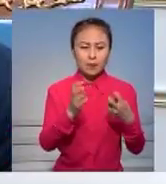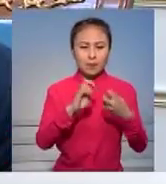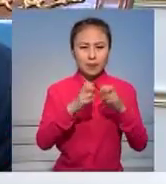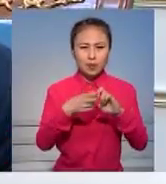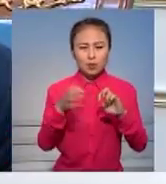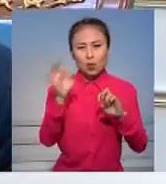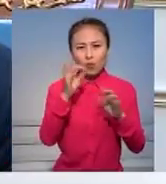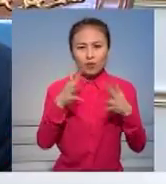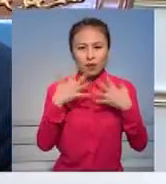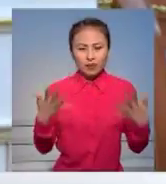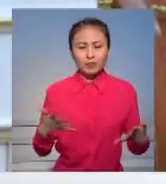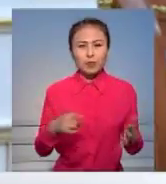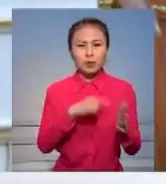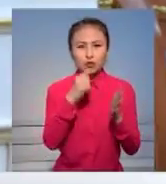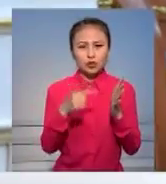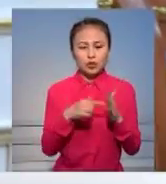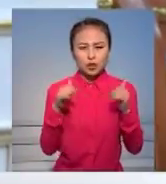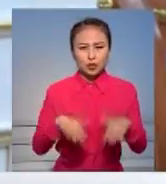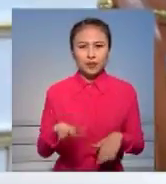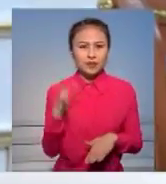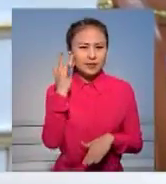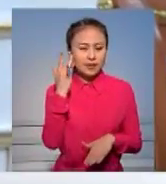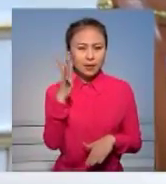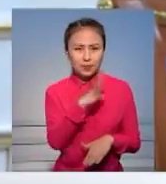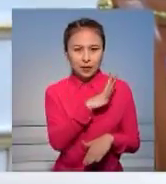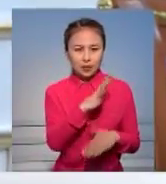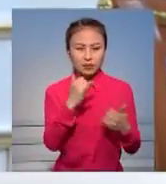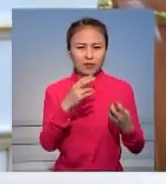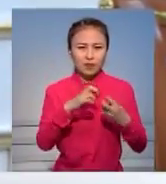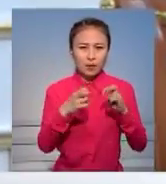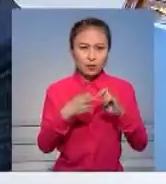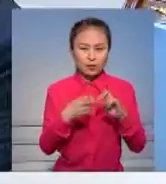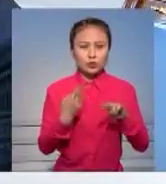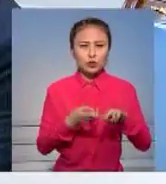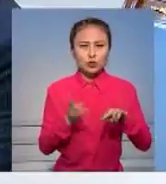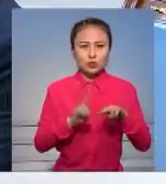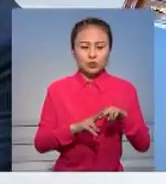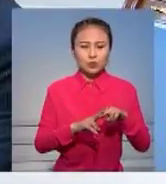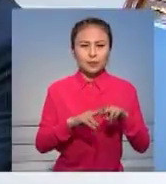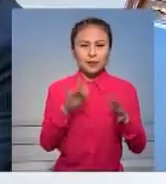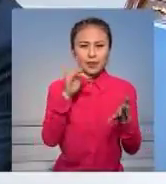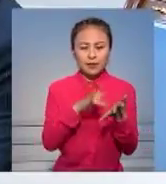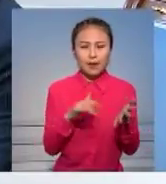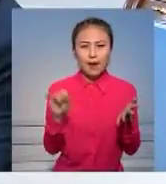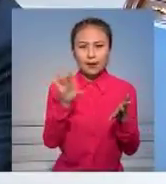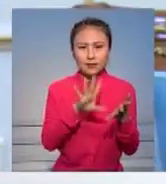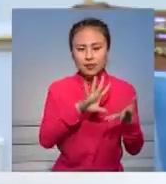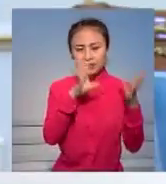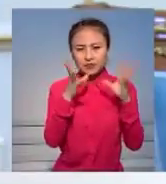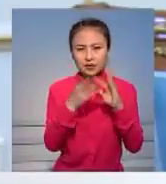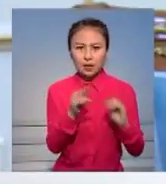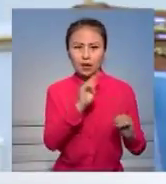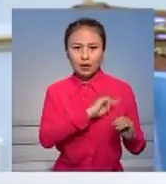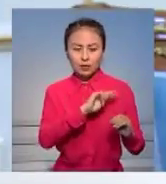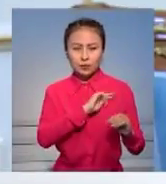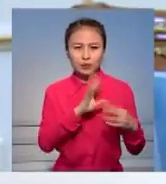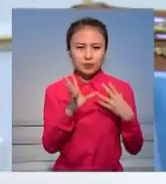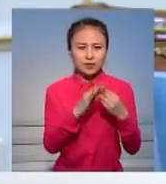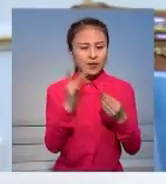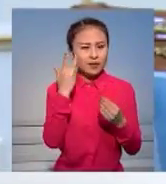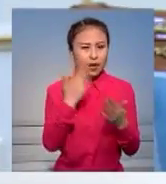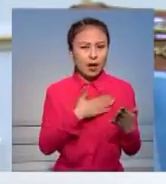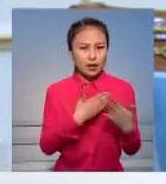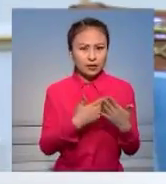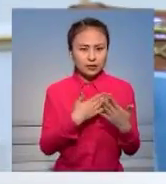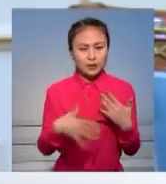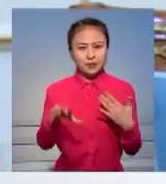крупные вопросы, в том числе гуманитарные вопросы. В Центральной Азии в целом вы работаете активно.